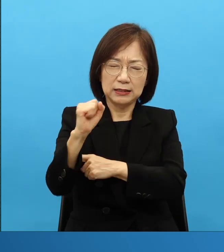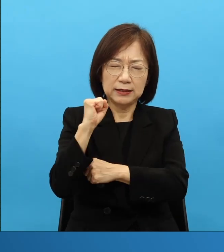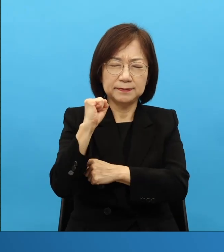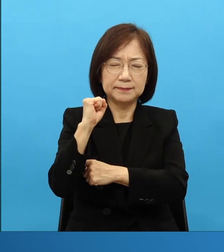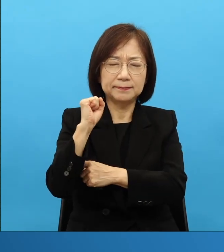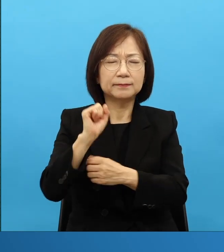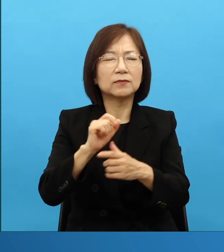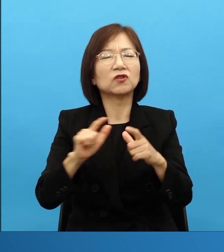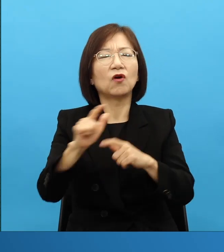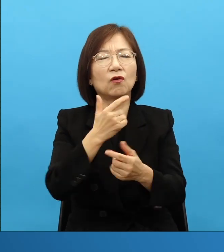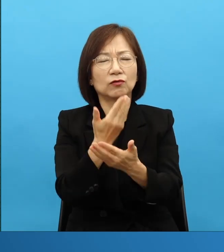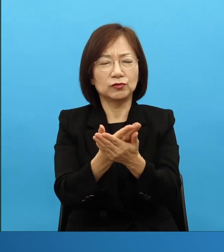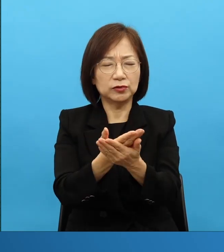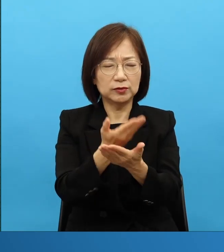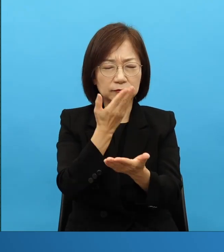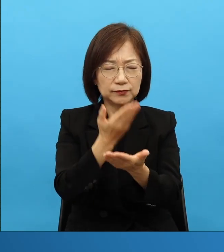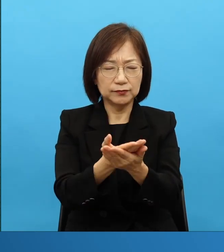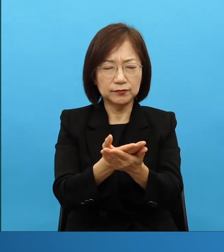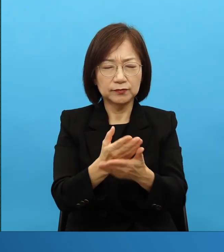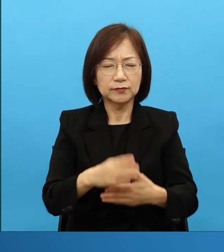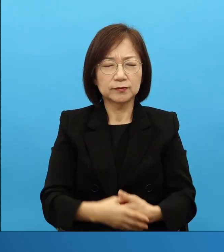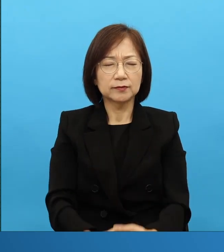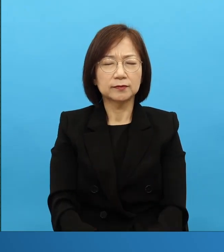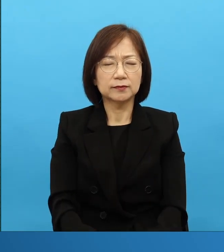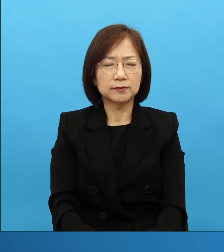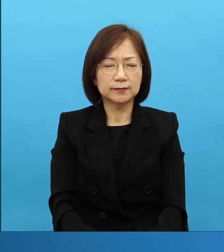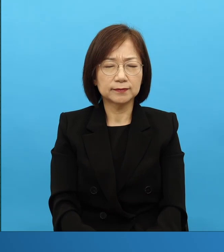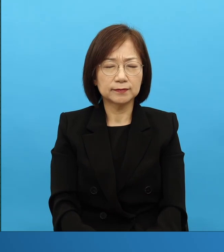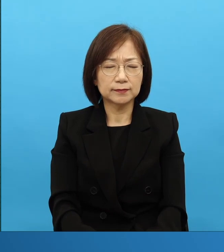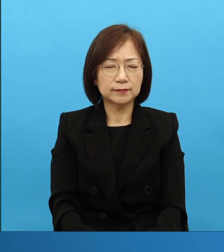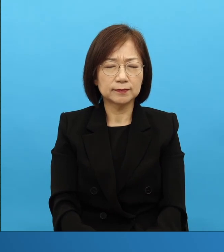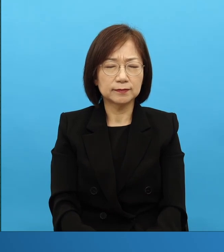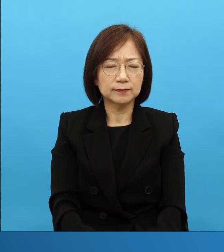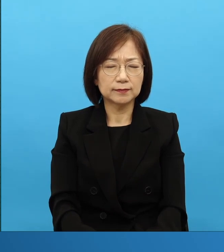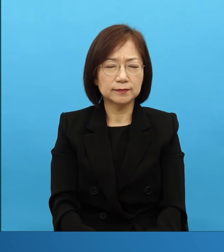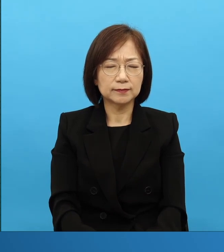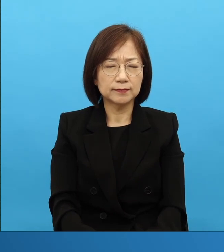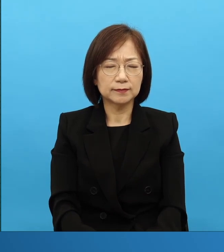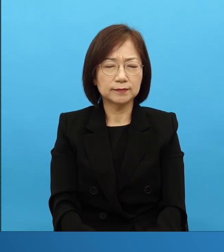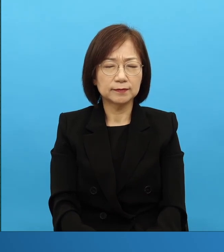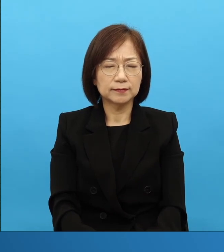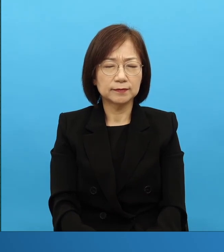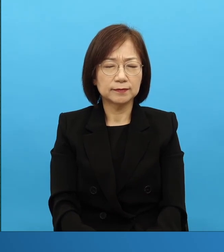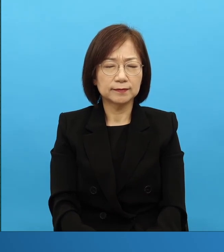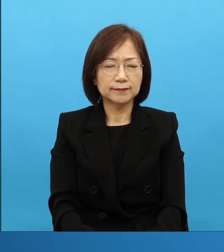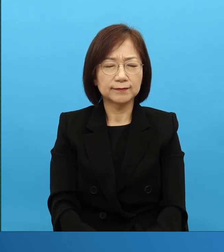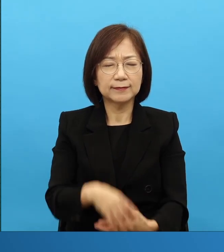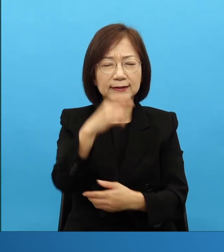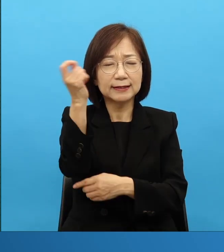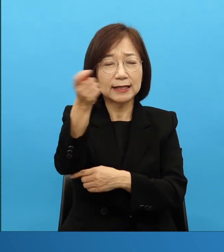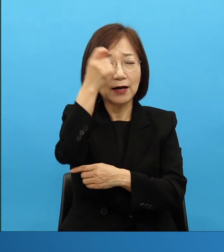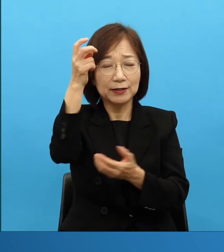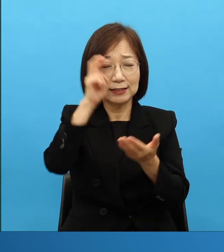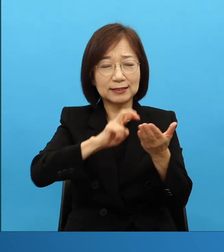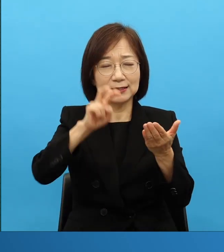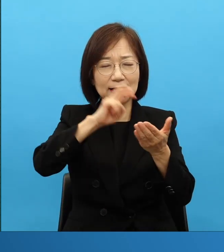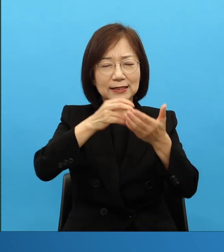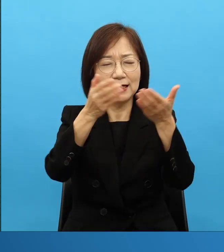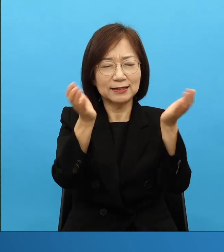Father's word, dress upon him the robe of authority and allow the tongue of the prophet. 다윗 찬양대가 올리는